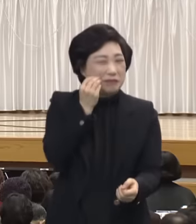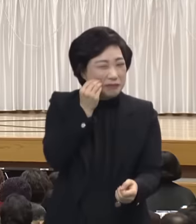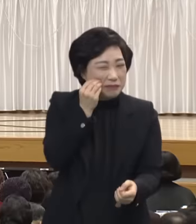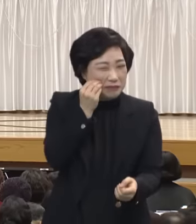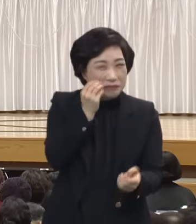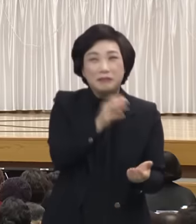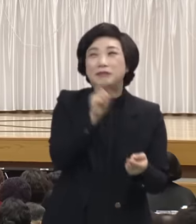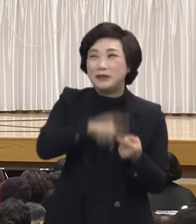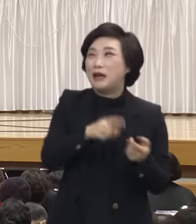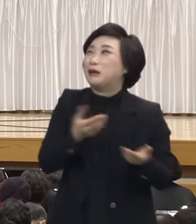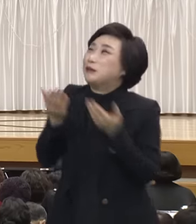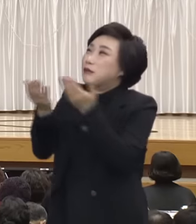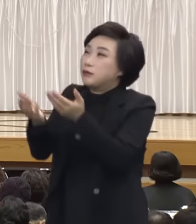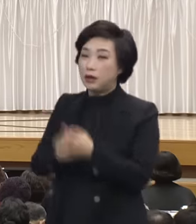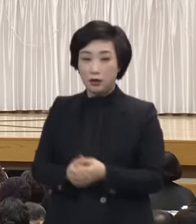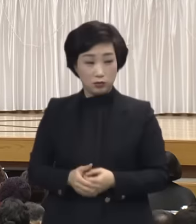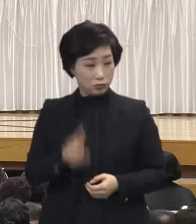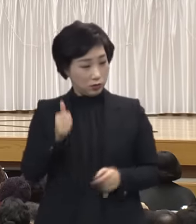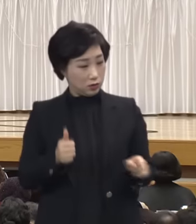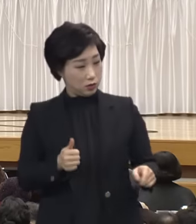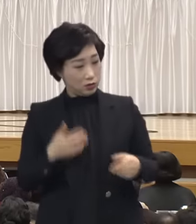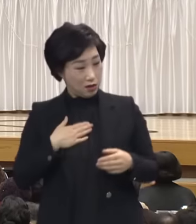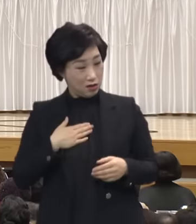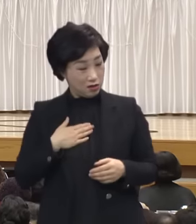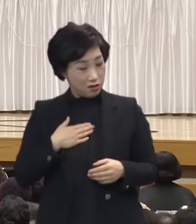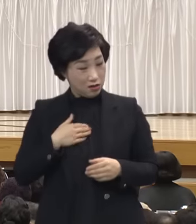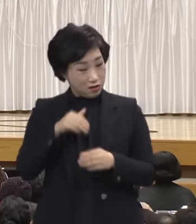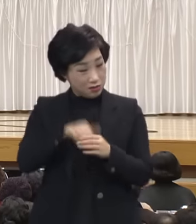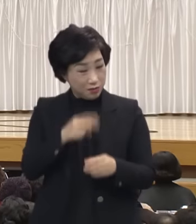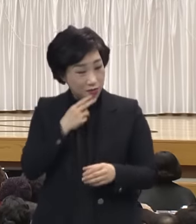내가 심지 않고 거두는 불이 아니냐?